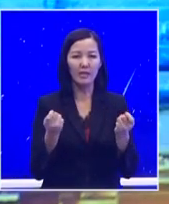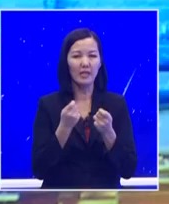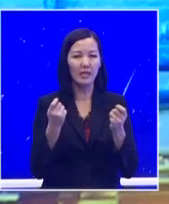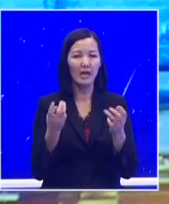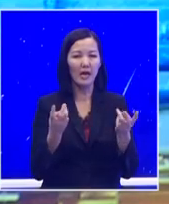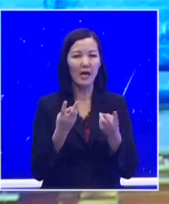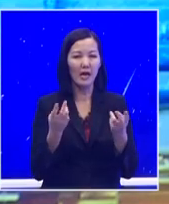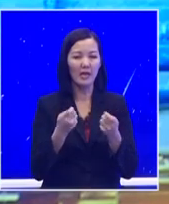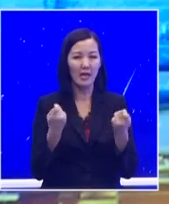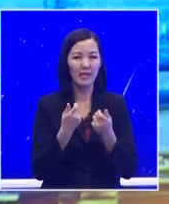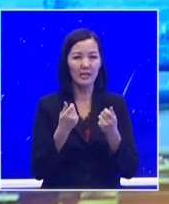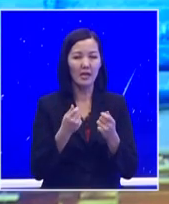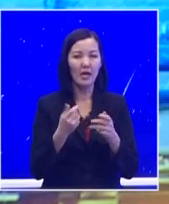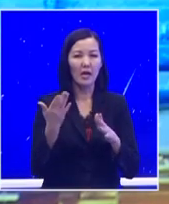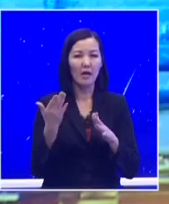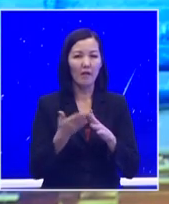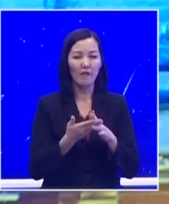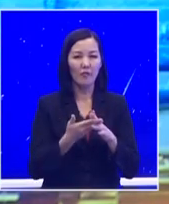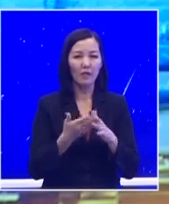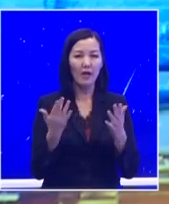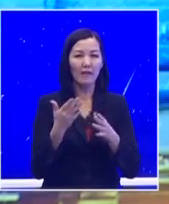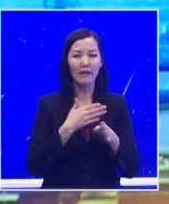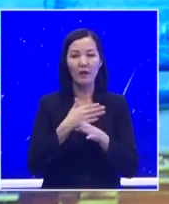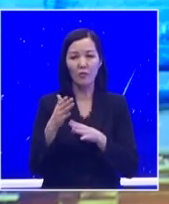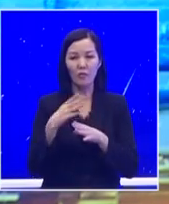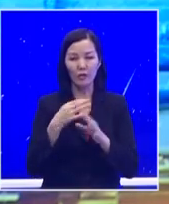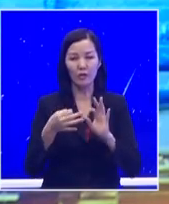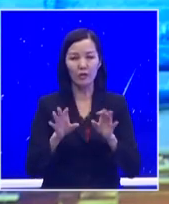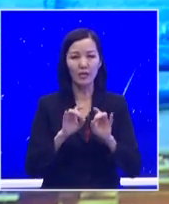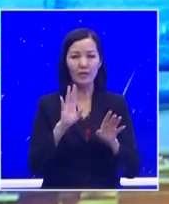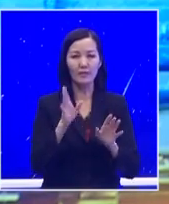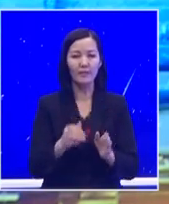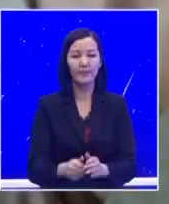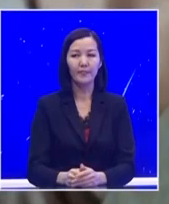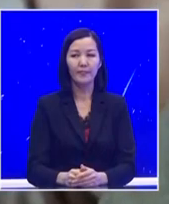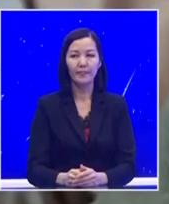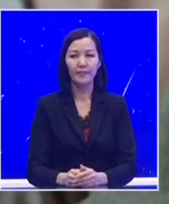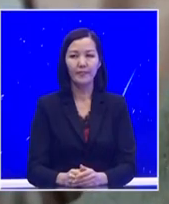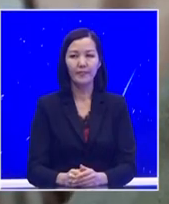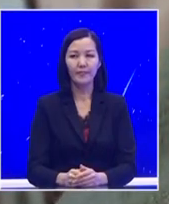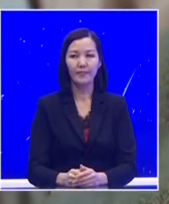аз? Квота қай өңірлерге бөлінді? Кәмшат Мұхамеджан тарқатады.